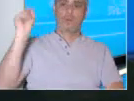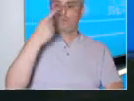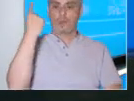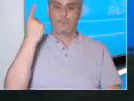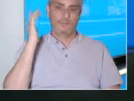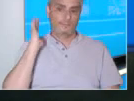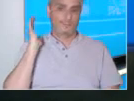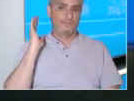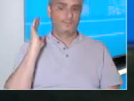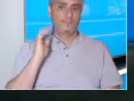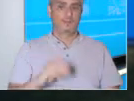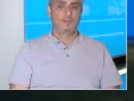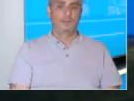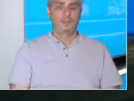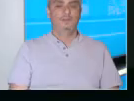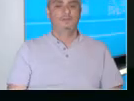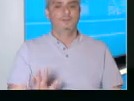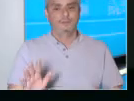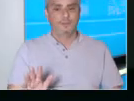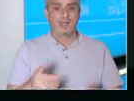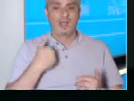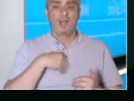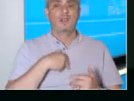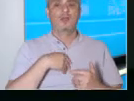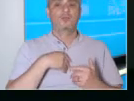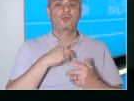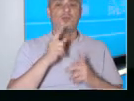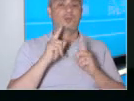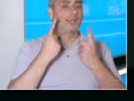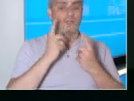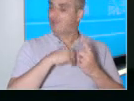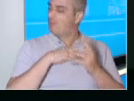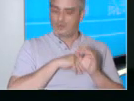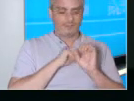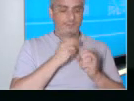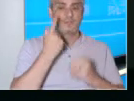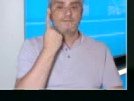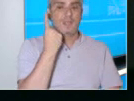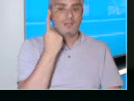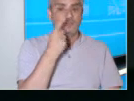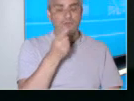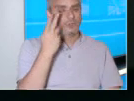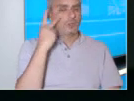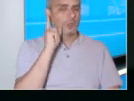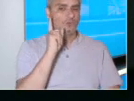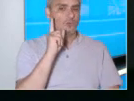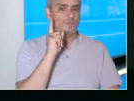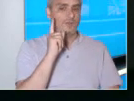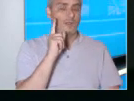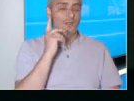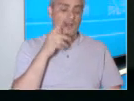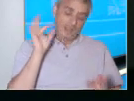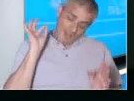לי ביקורת עליו. יקירי, אנחנו ניתן יד שזה יקרה, אבל אנחנו לא ניתן יד לדבר אחד, שזה יותר חשוב לי אפילו.